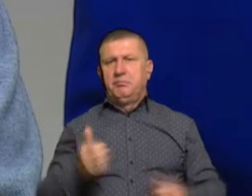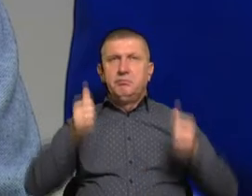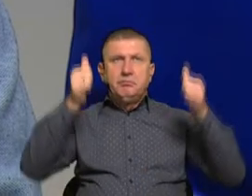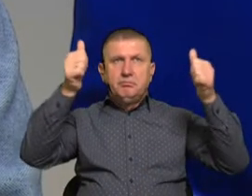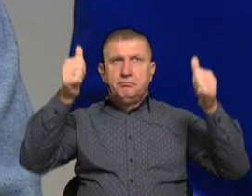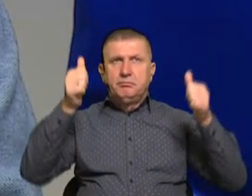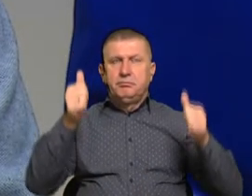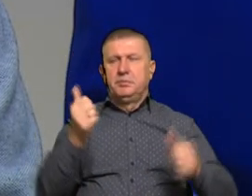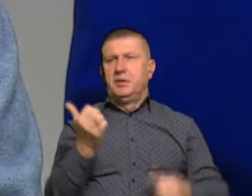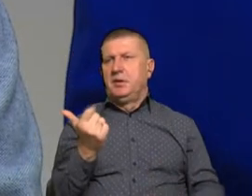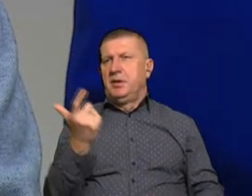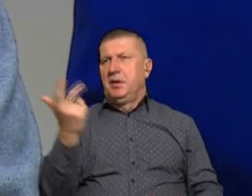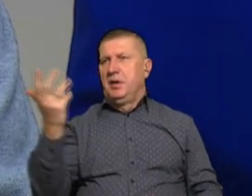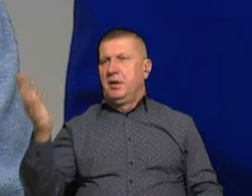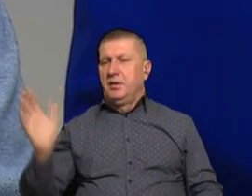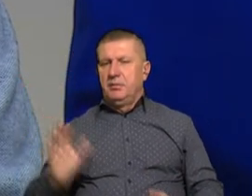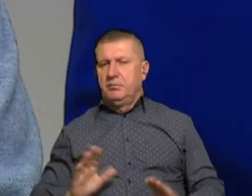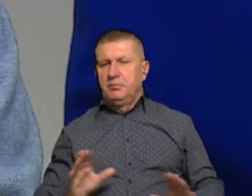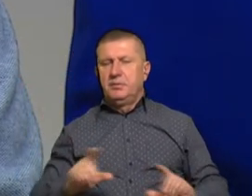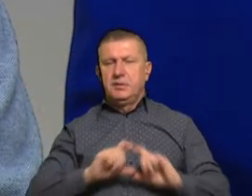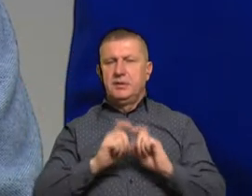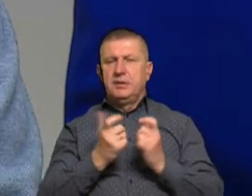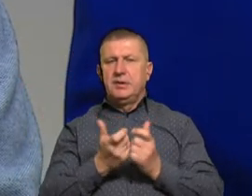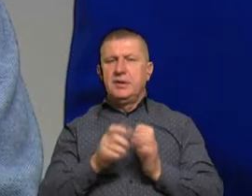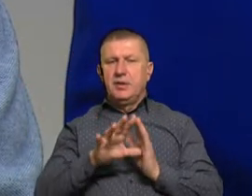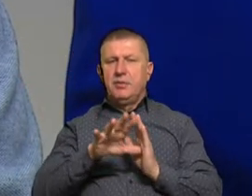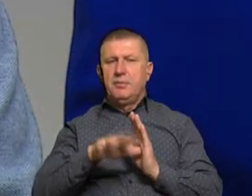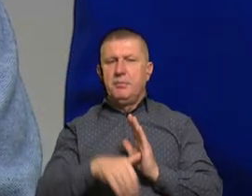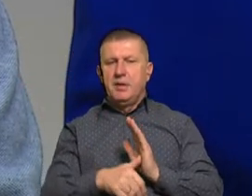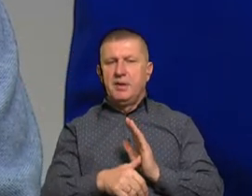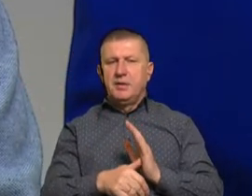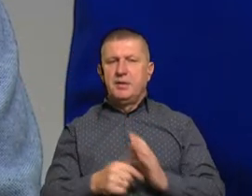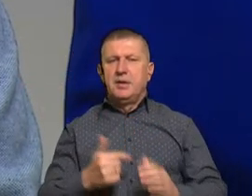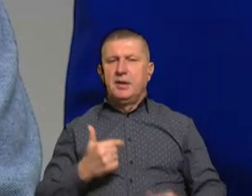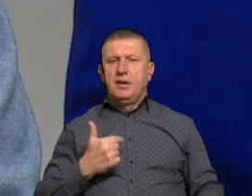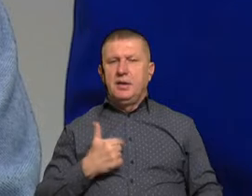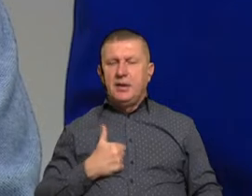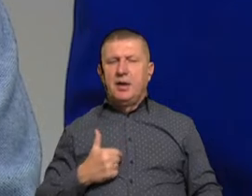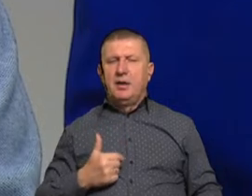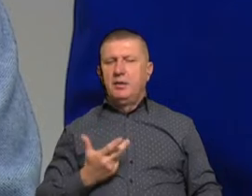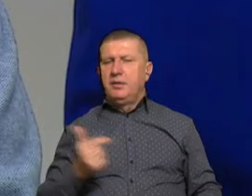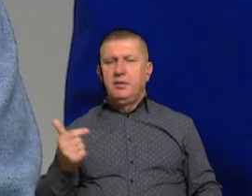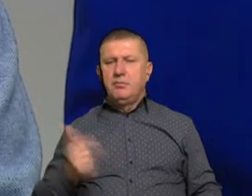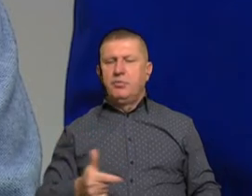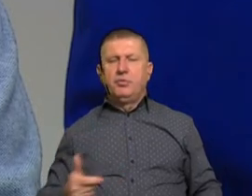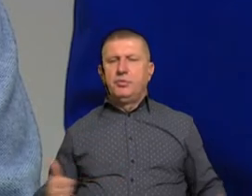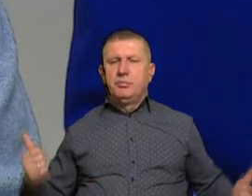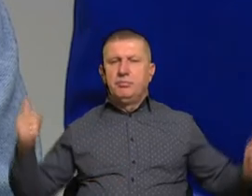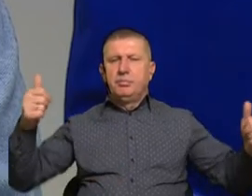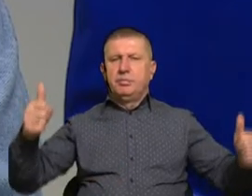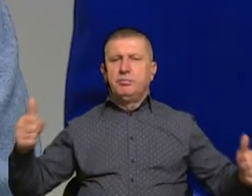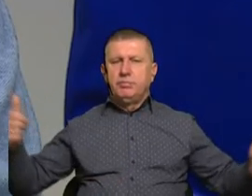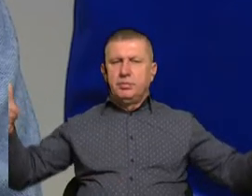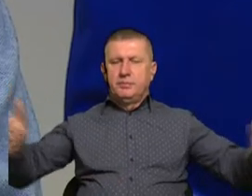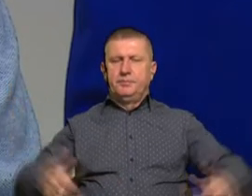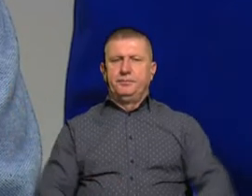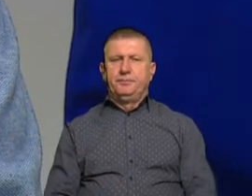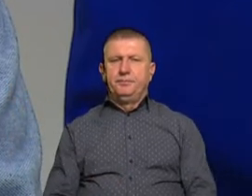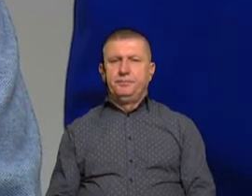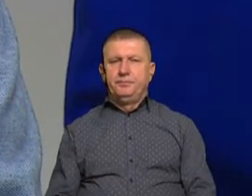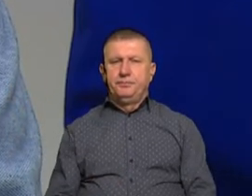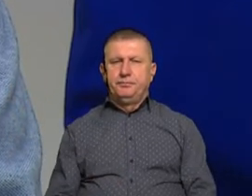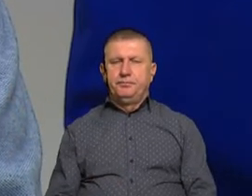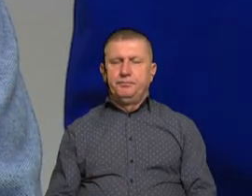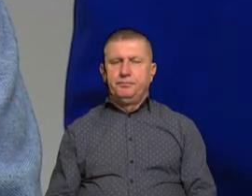banerów, niestety całe miasto jest zabanerowane, ale ja się do tego aż tak nie przyczyniam. Albert